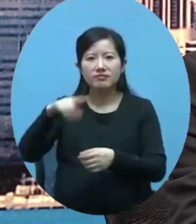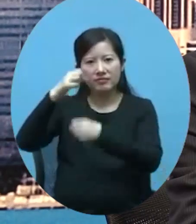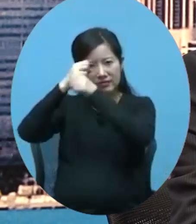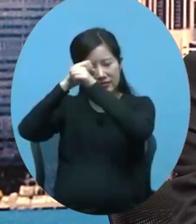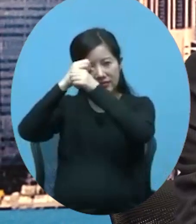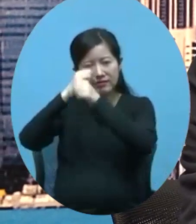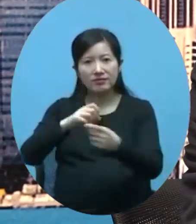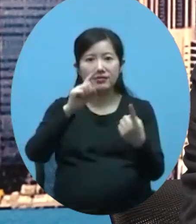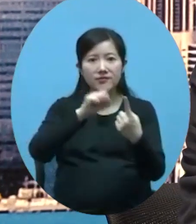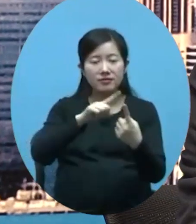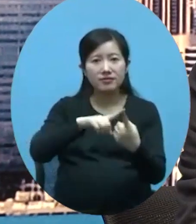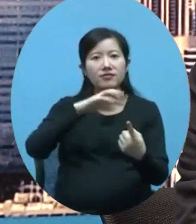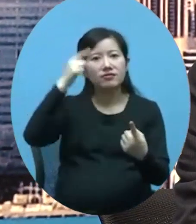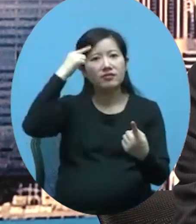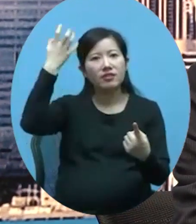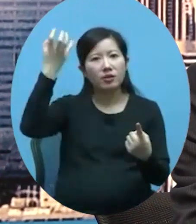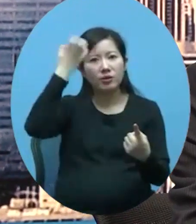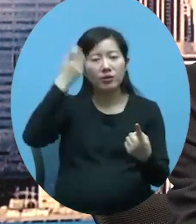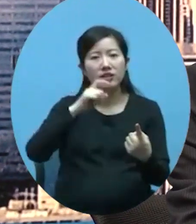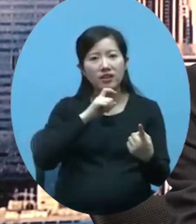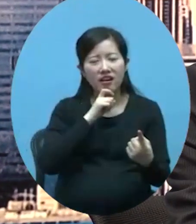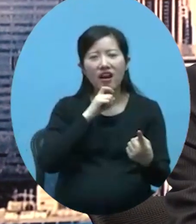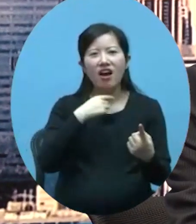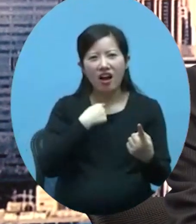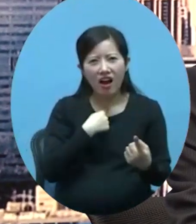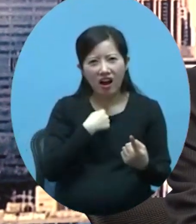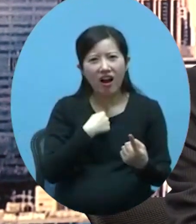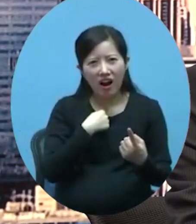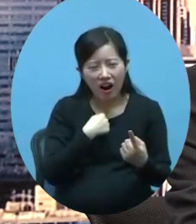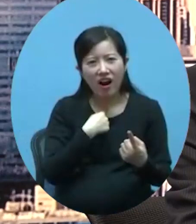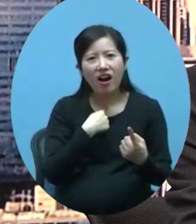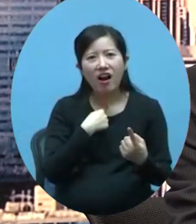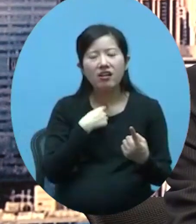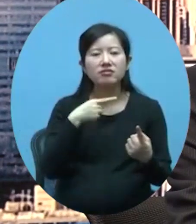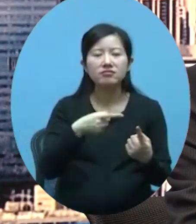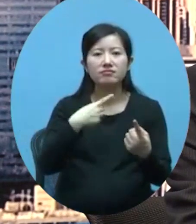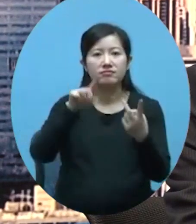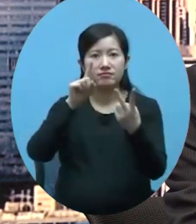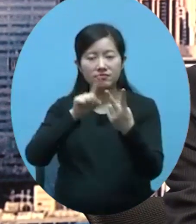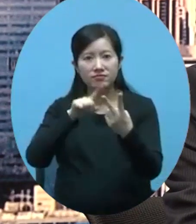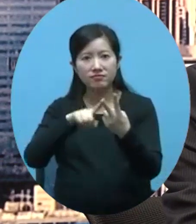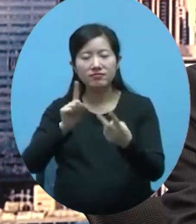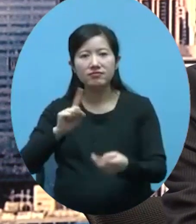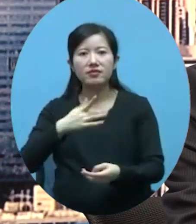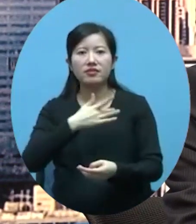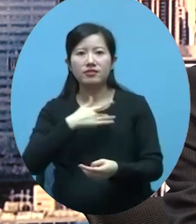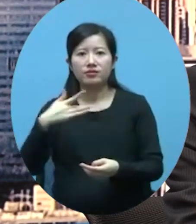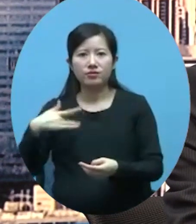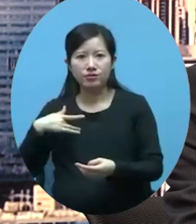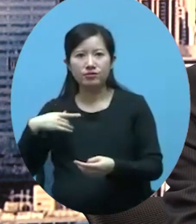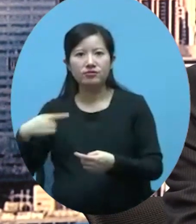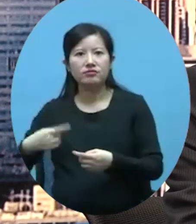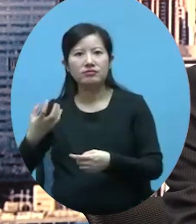就是他有發燒以及有上呼吸度的病徵的病人而第二種就是有肺炎病徵的病